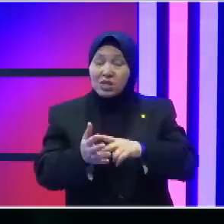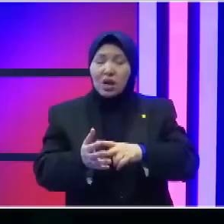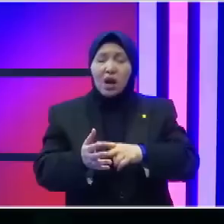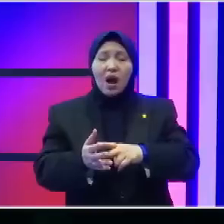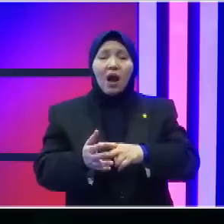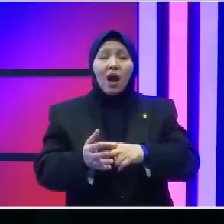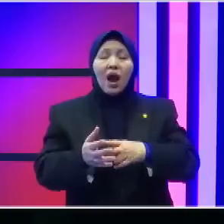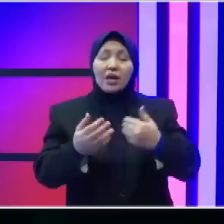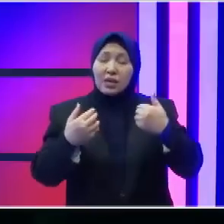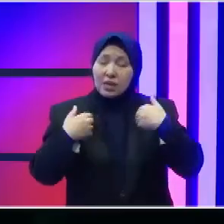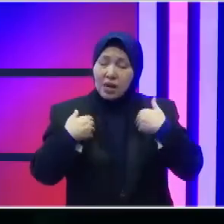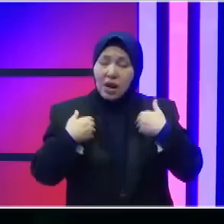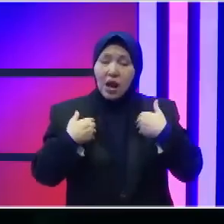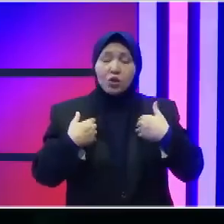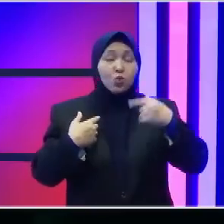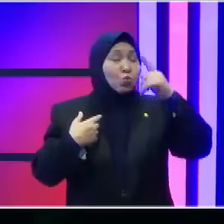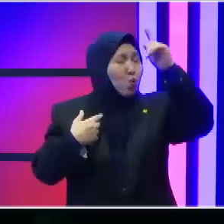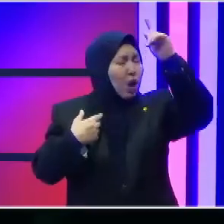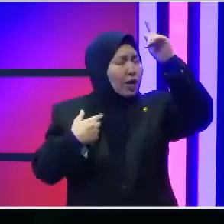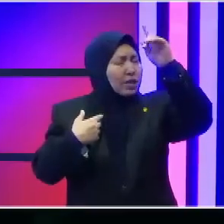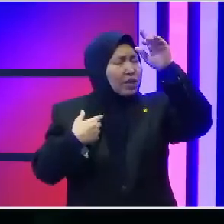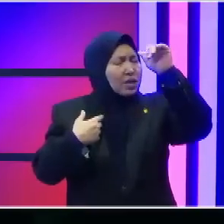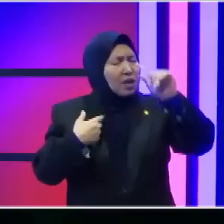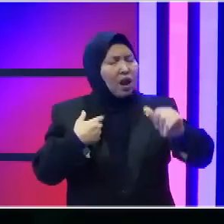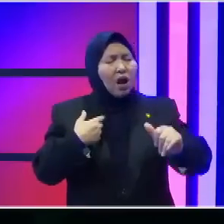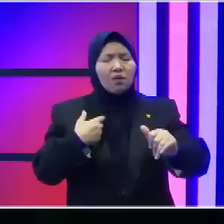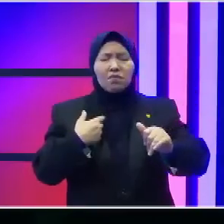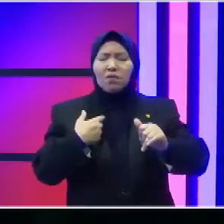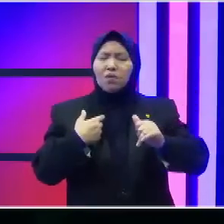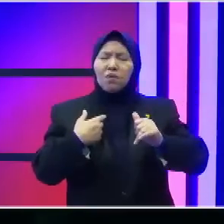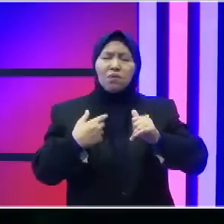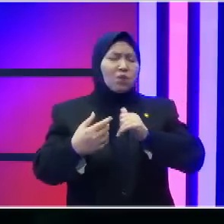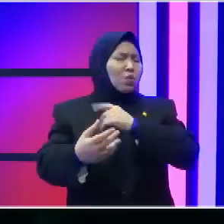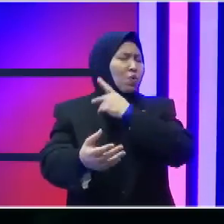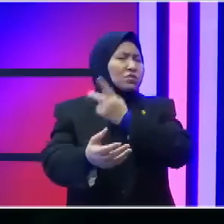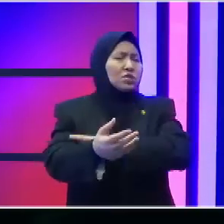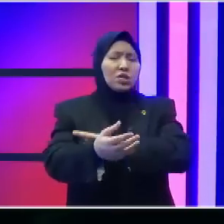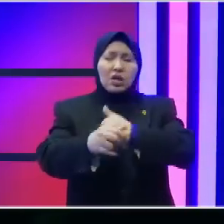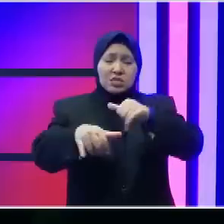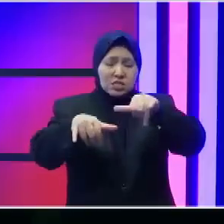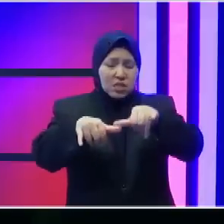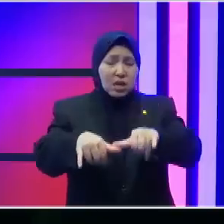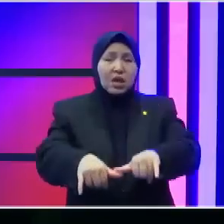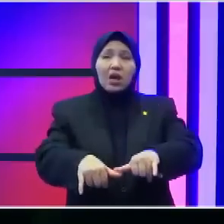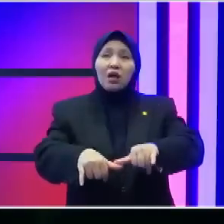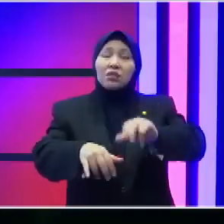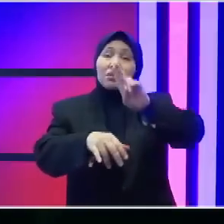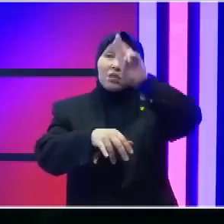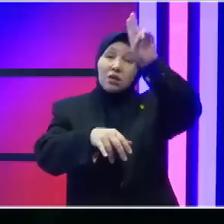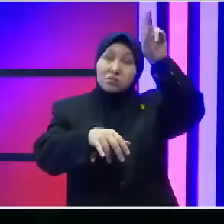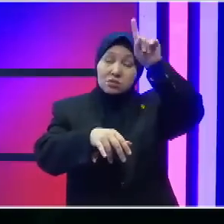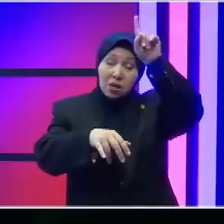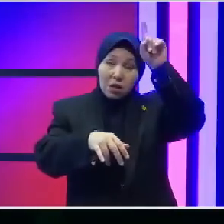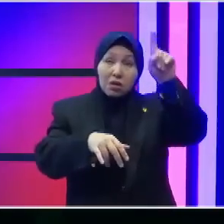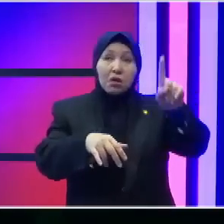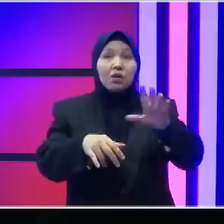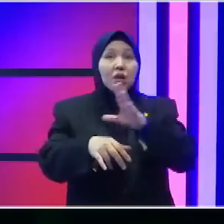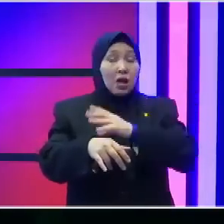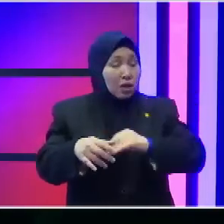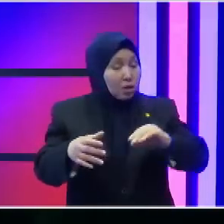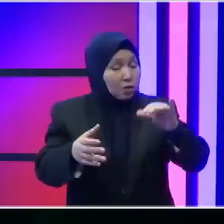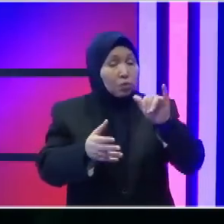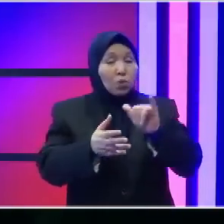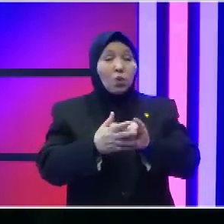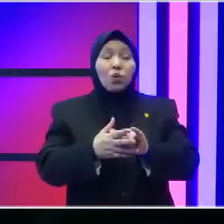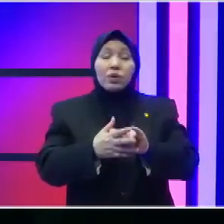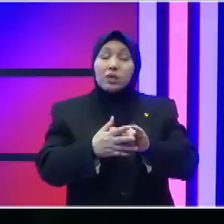ini adalah Tuhan yang melangkau daripada, yang bersemayam di atas singgasana. Lahu ma fis samawati wa ma fil